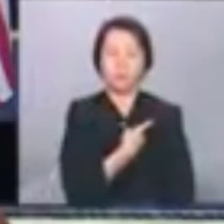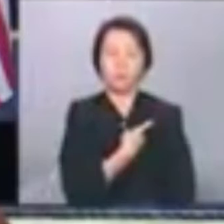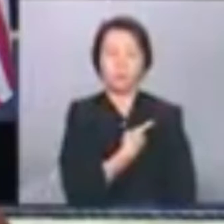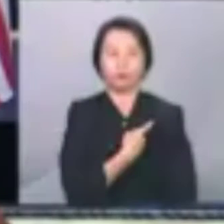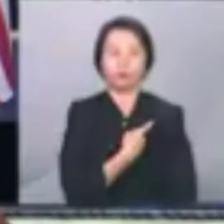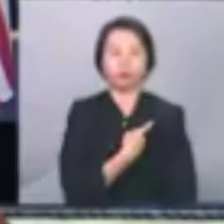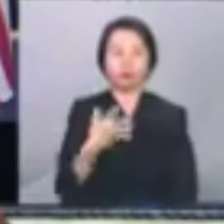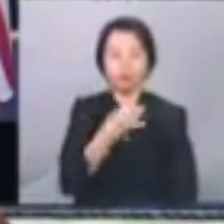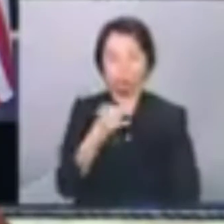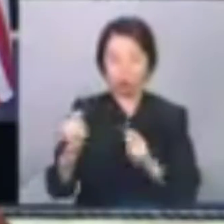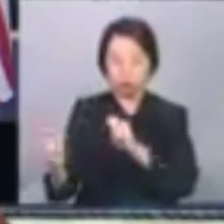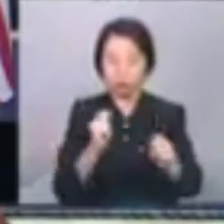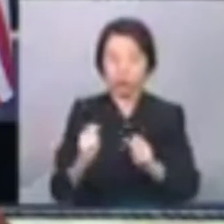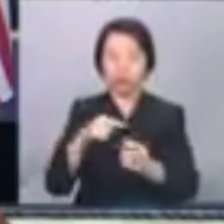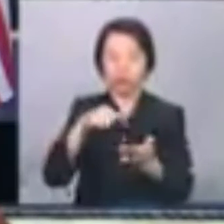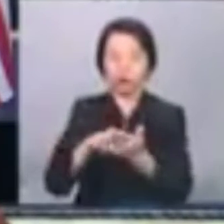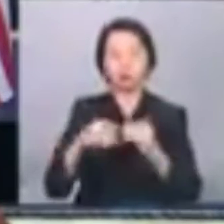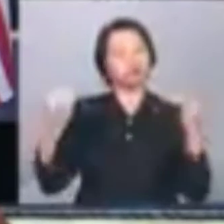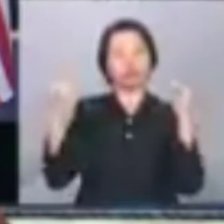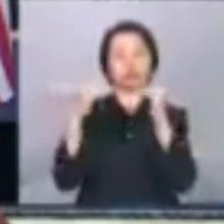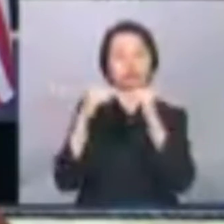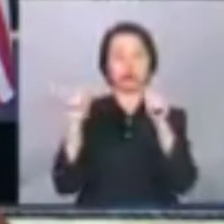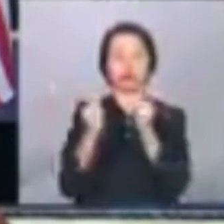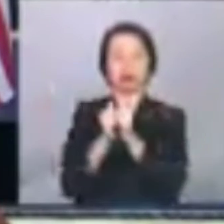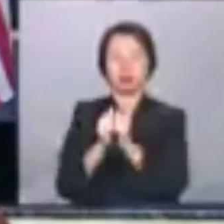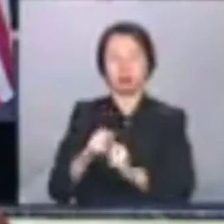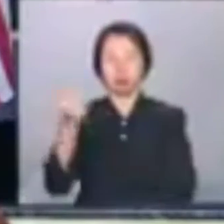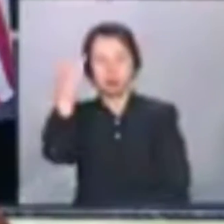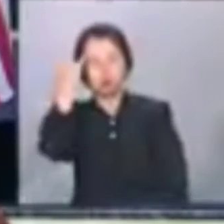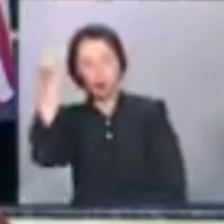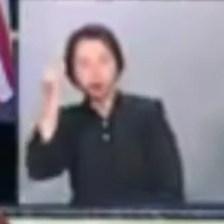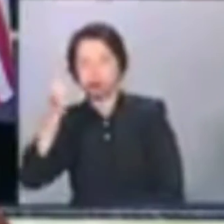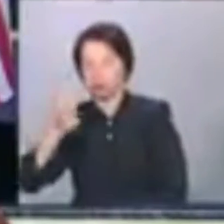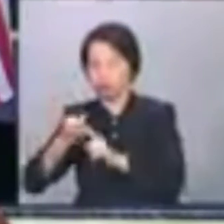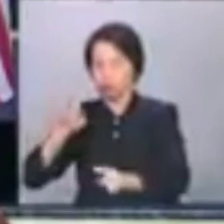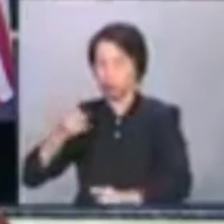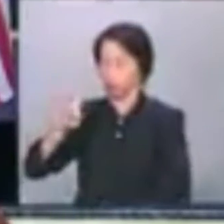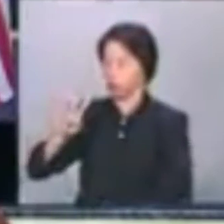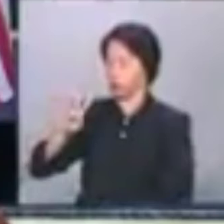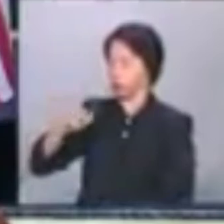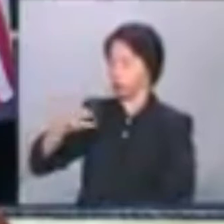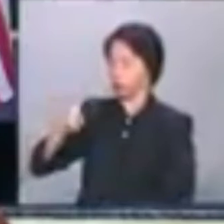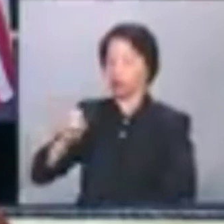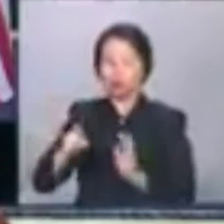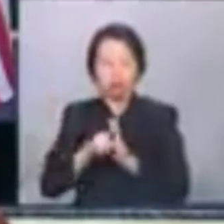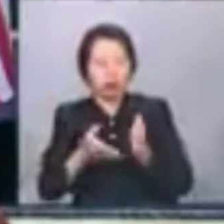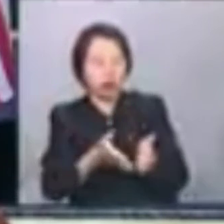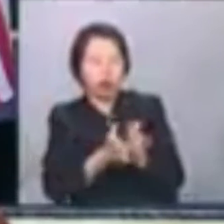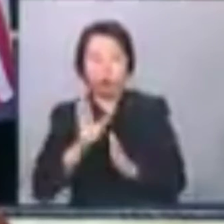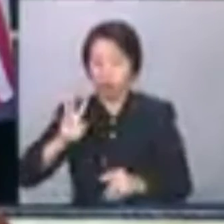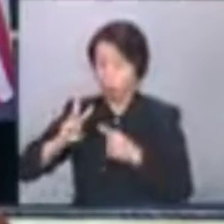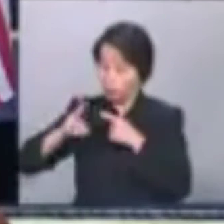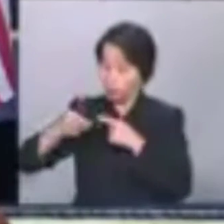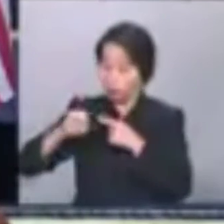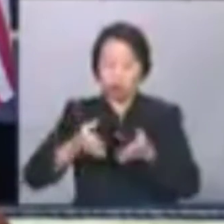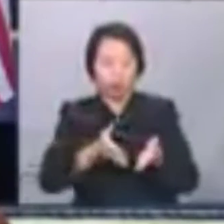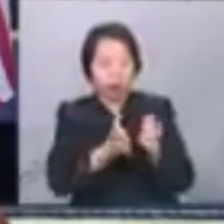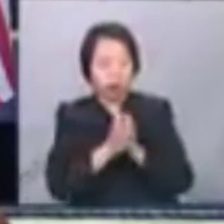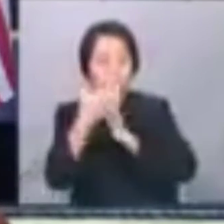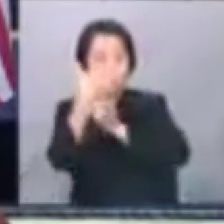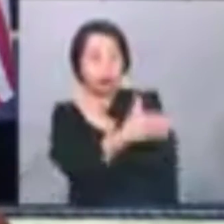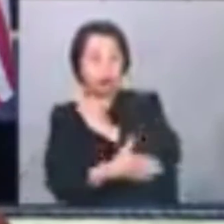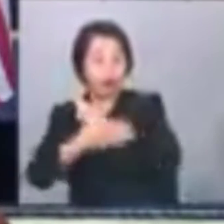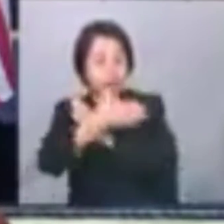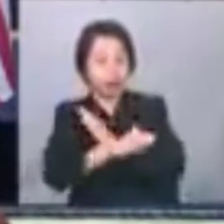dan tindakan ini adalah selaras dengan pandangan dablu Eko ia menyarankan negara-negara